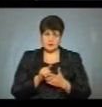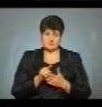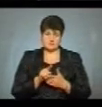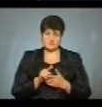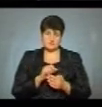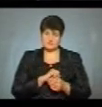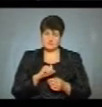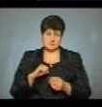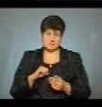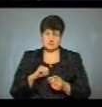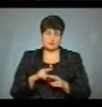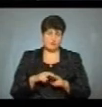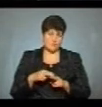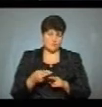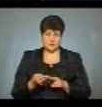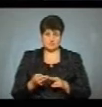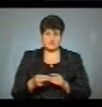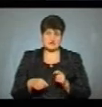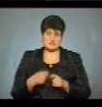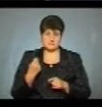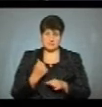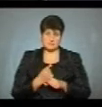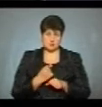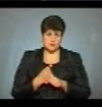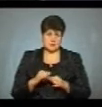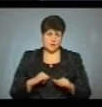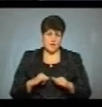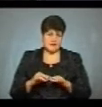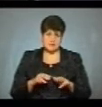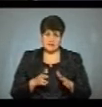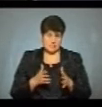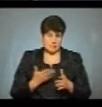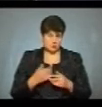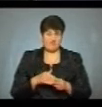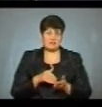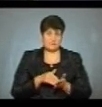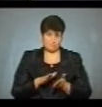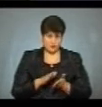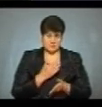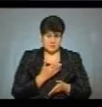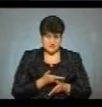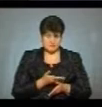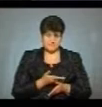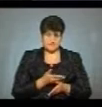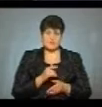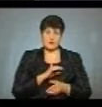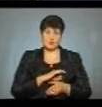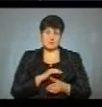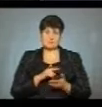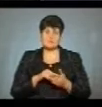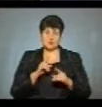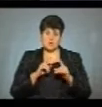порядку відшкодувати збитки міського бюджету за нанесені хуліганські дії. Якщо він відмовиться, тоді юристи міської